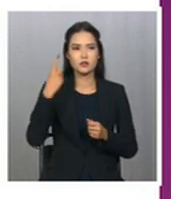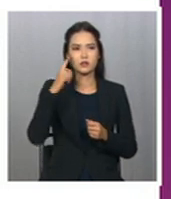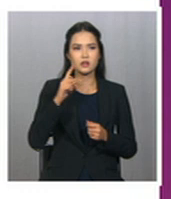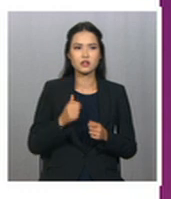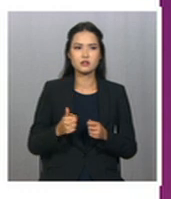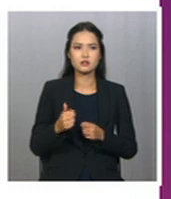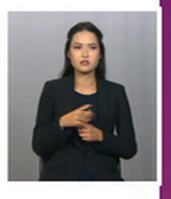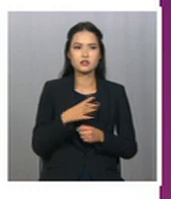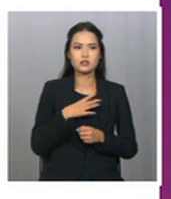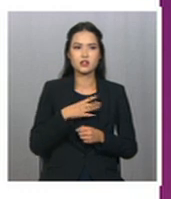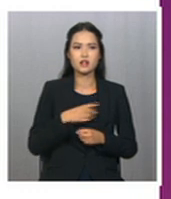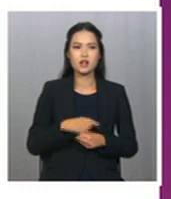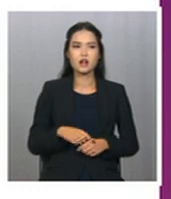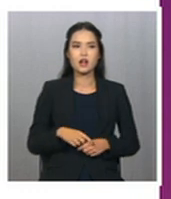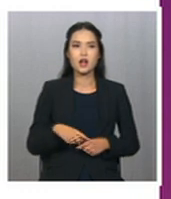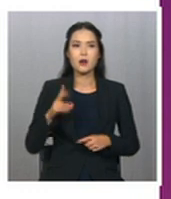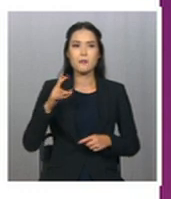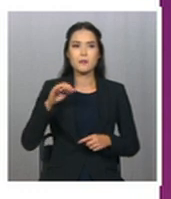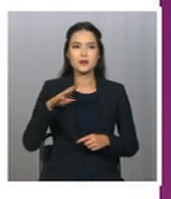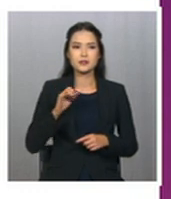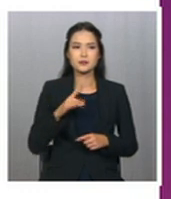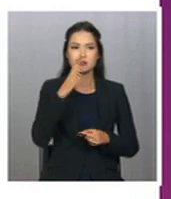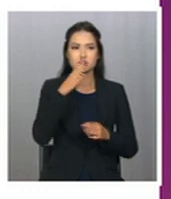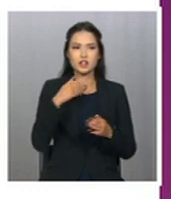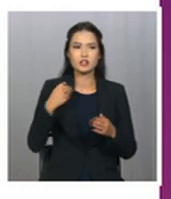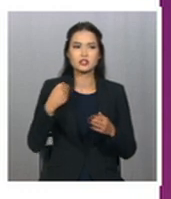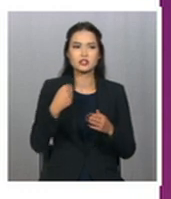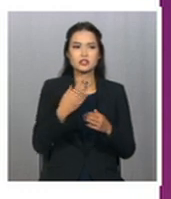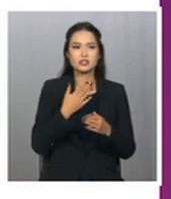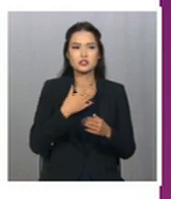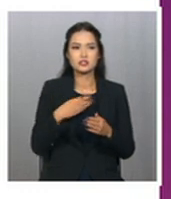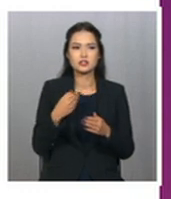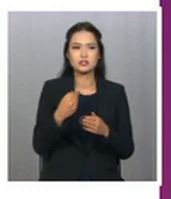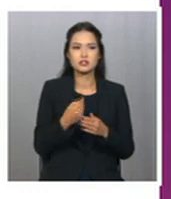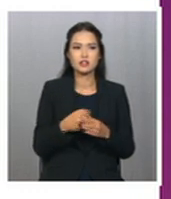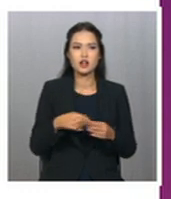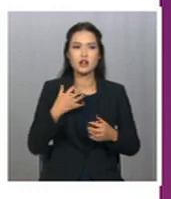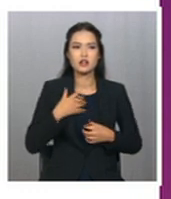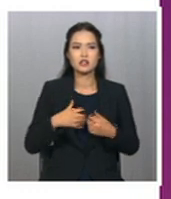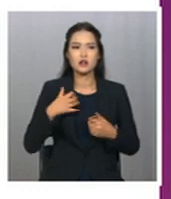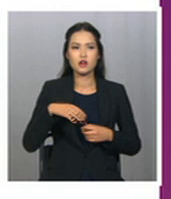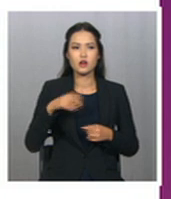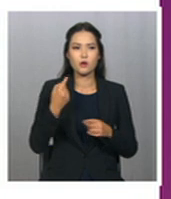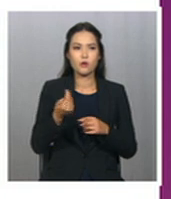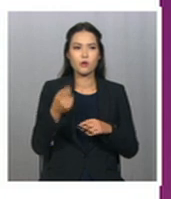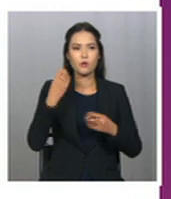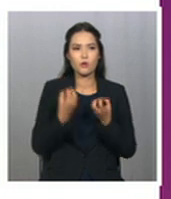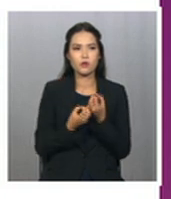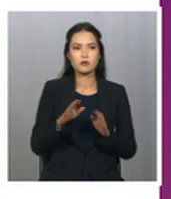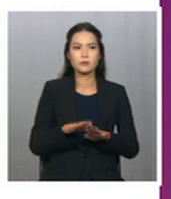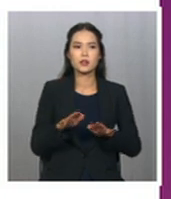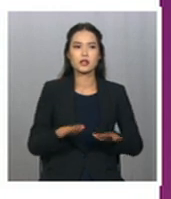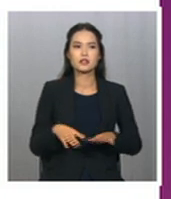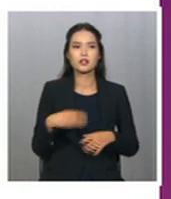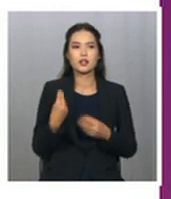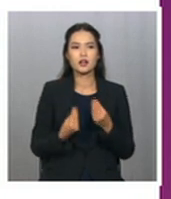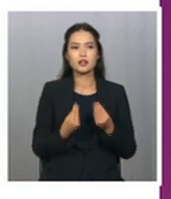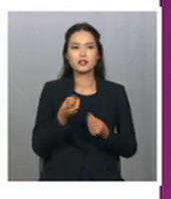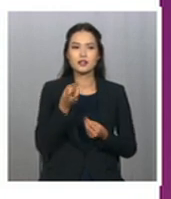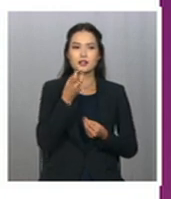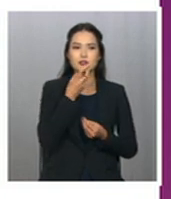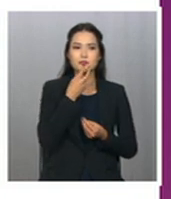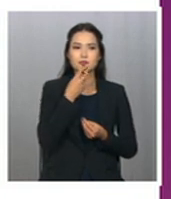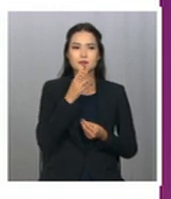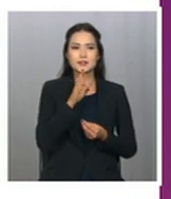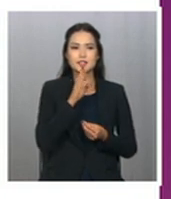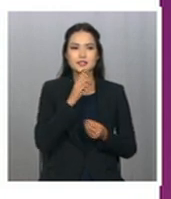берді. Біртіндеп жақындаған сайын асыр салып ойнаған балалардың, әзілдесіп ойнап күлген